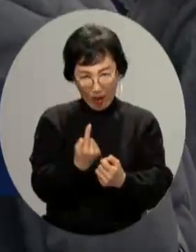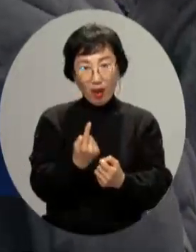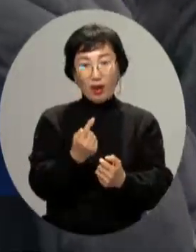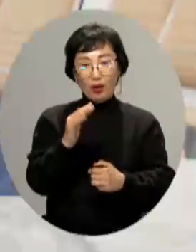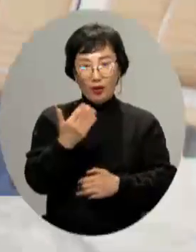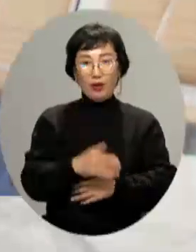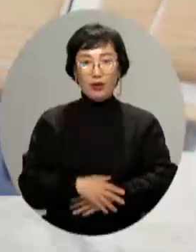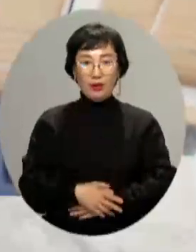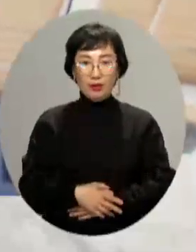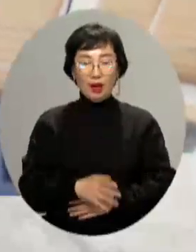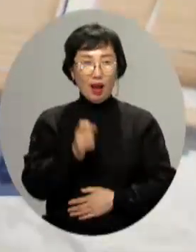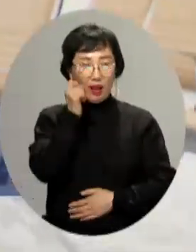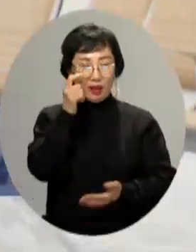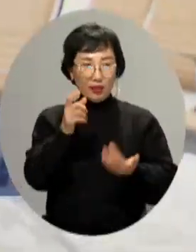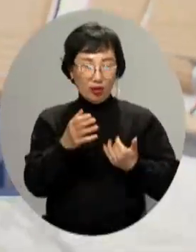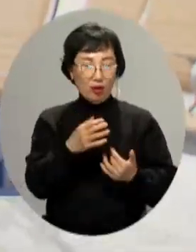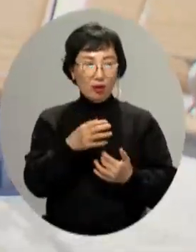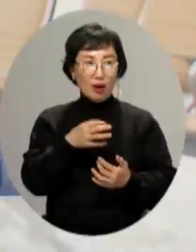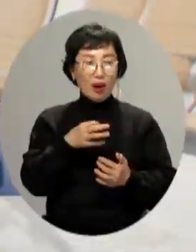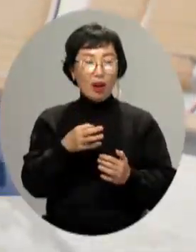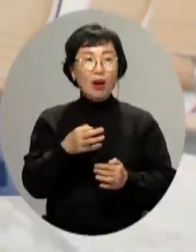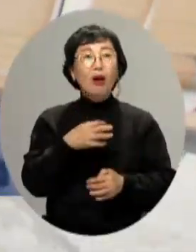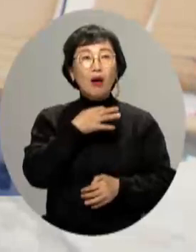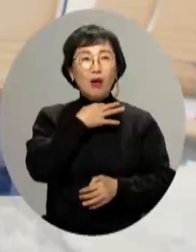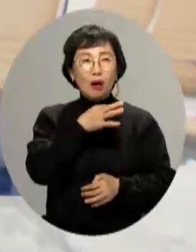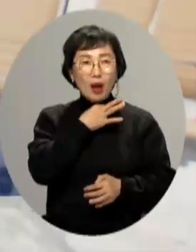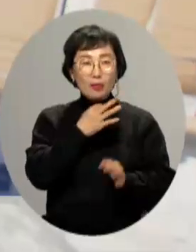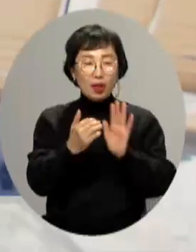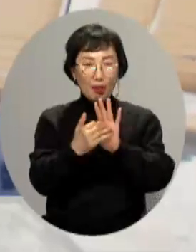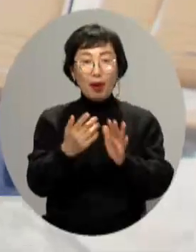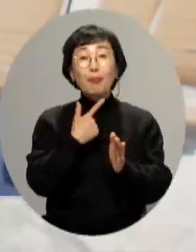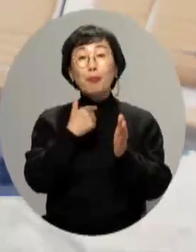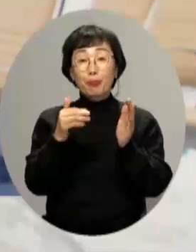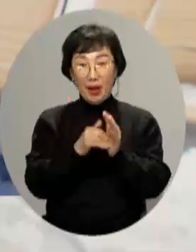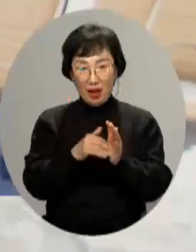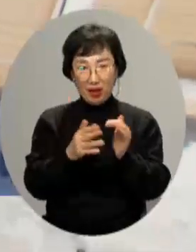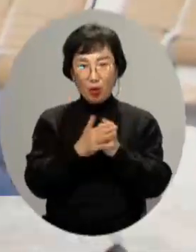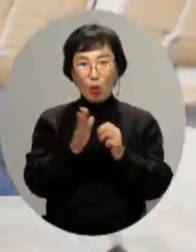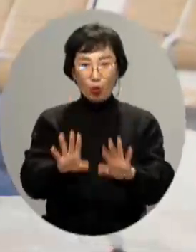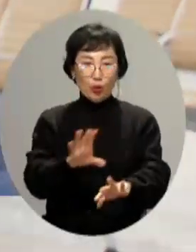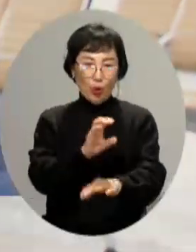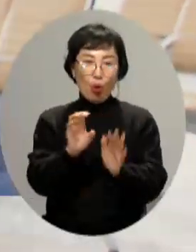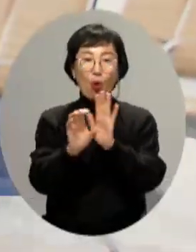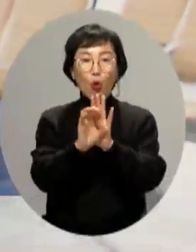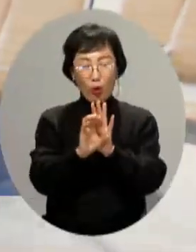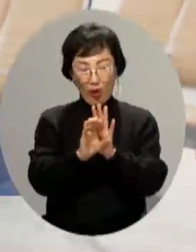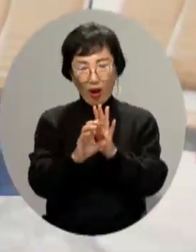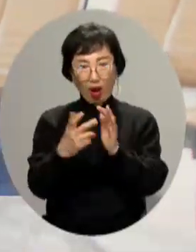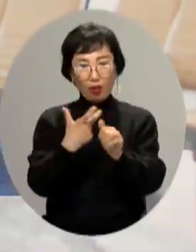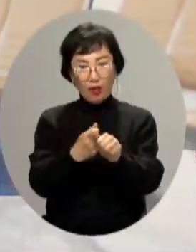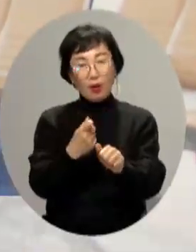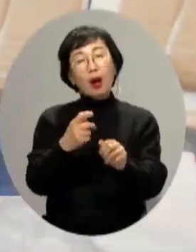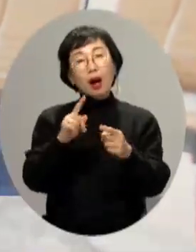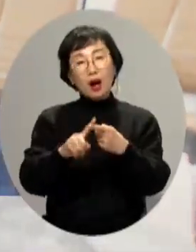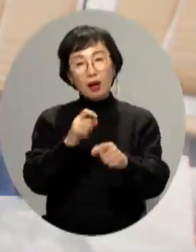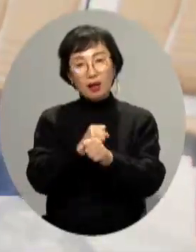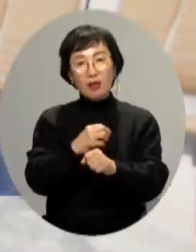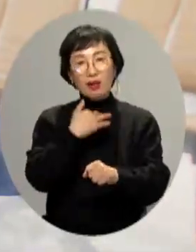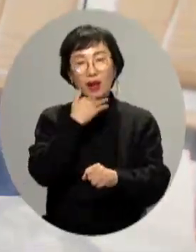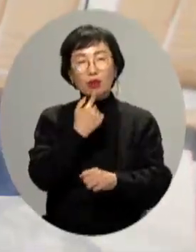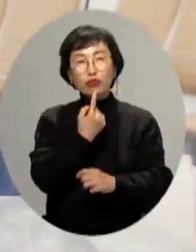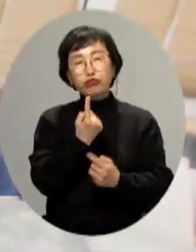나오느라고요. 한 달 전에 독감 예방접종 하고 오늘은 코로나 예방접종 하고 나이가 먹으니까